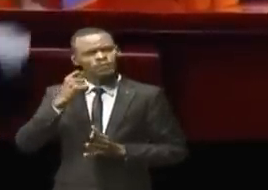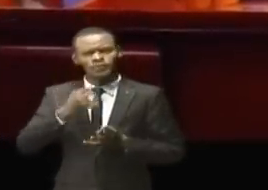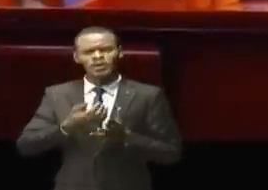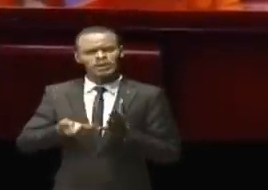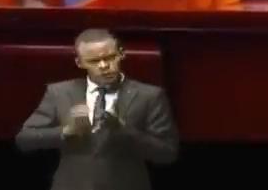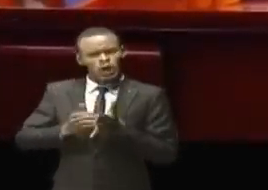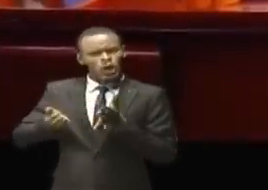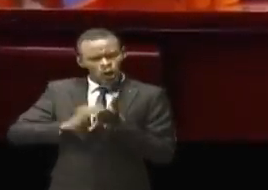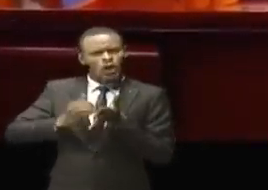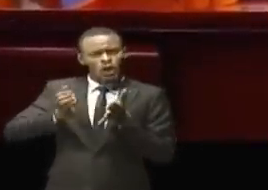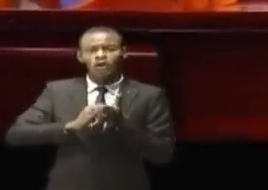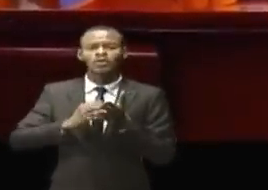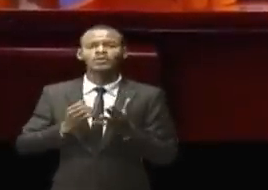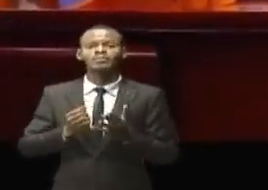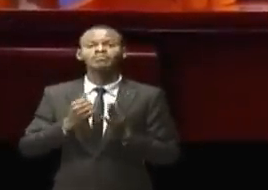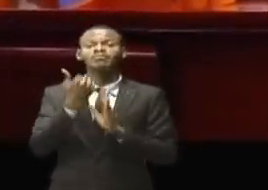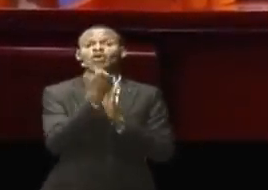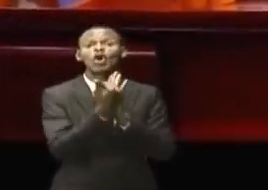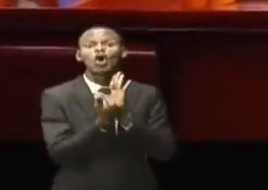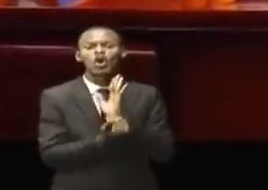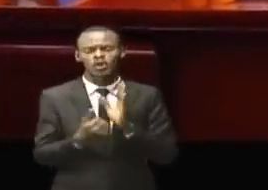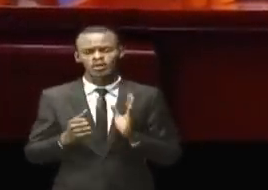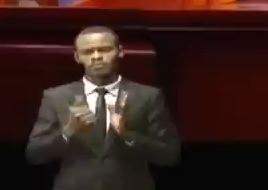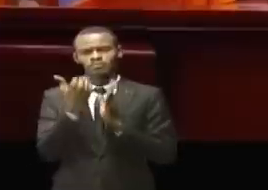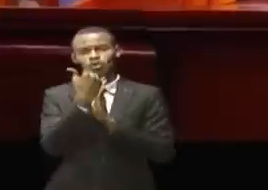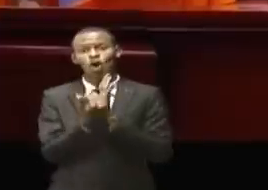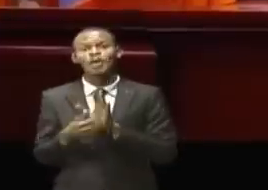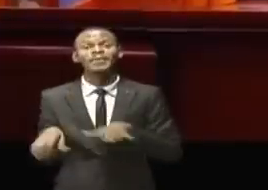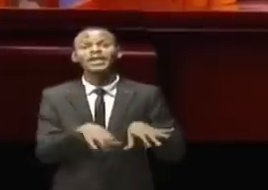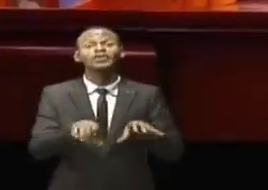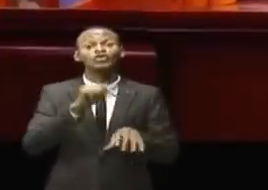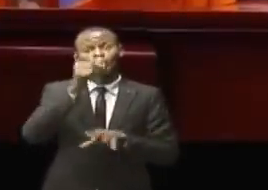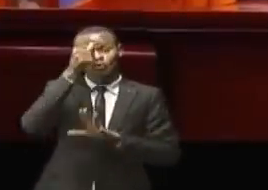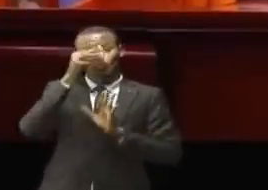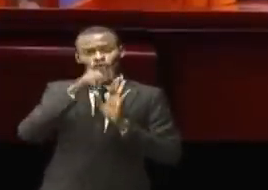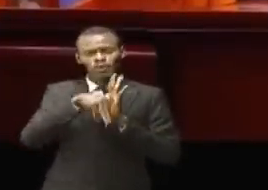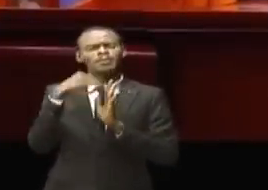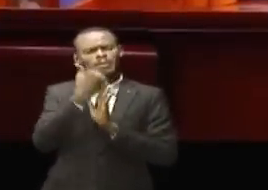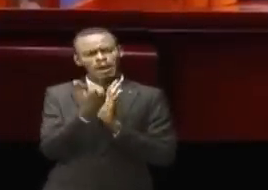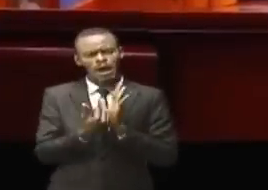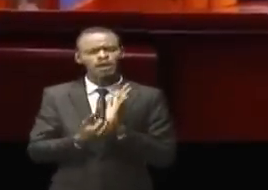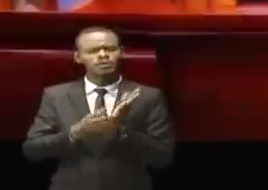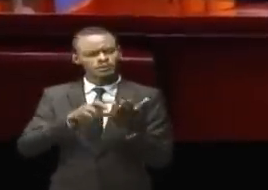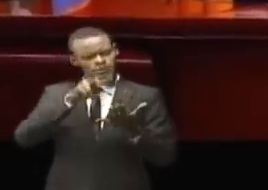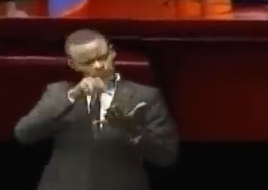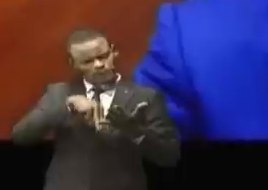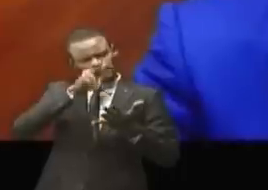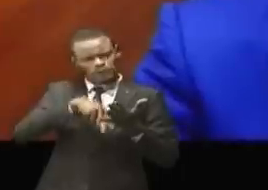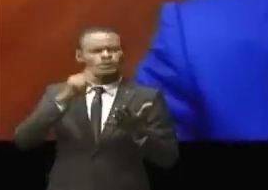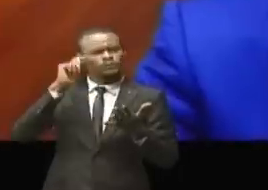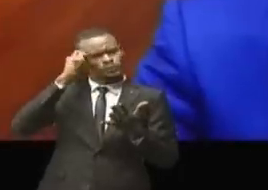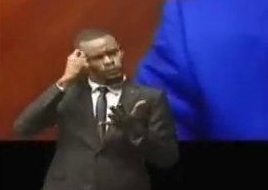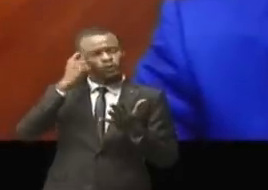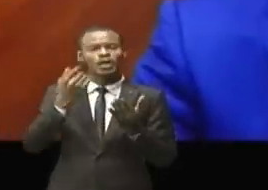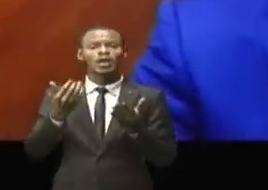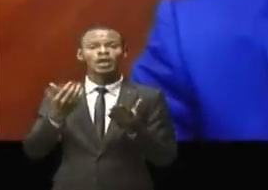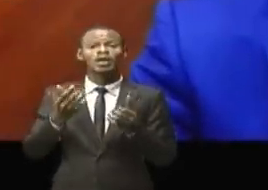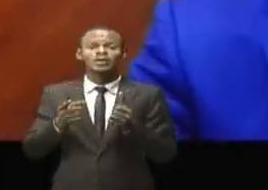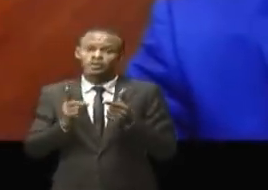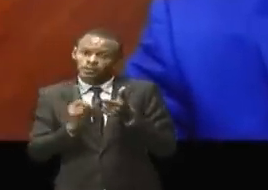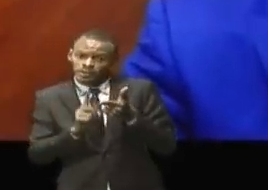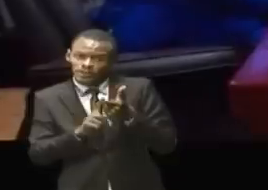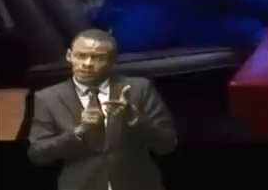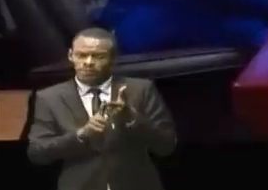de prioriser les actions à impact réel sur la vie de la population. À l'entame du dernier semestre de